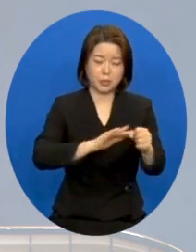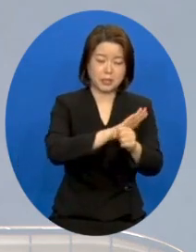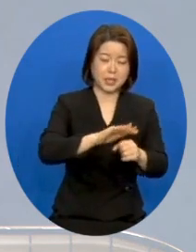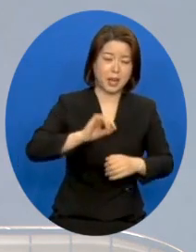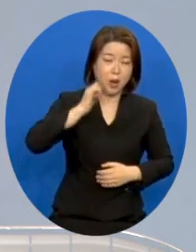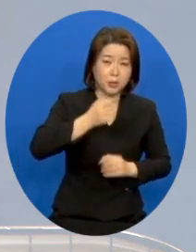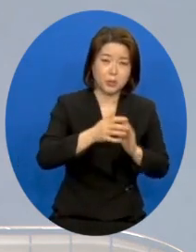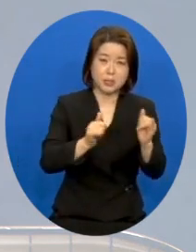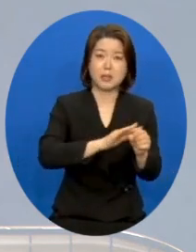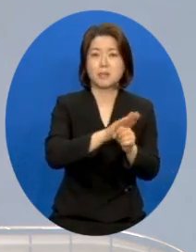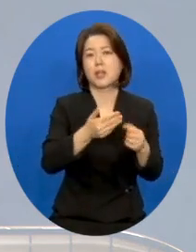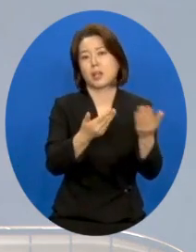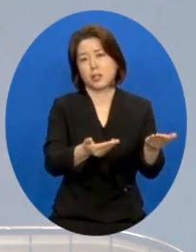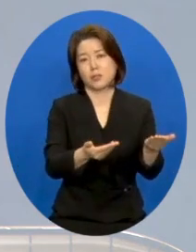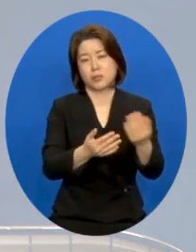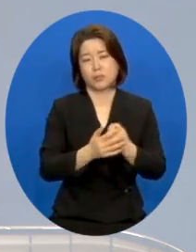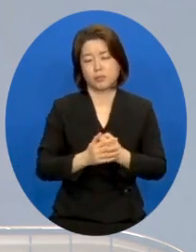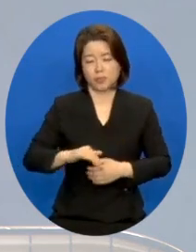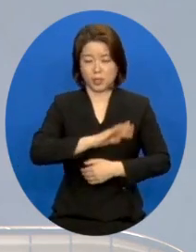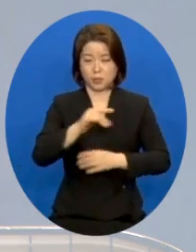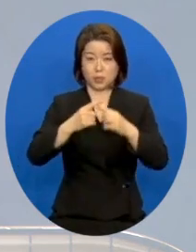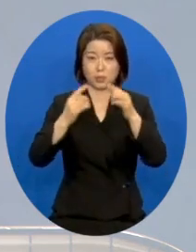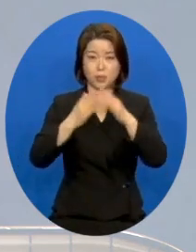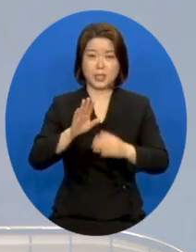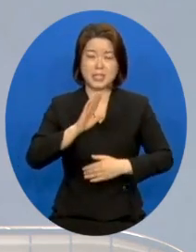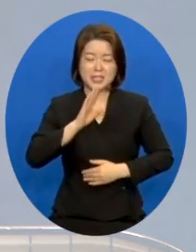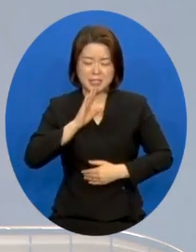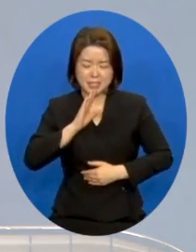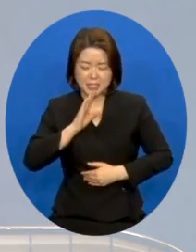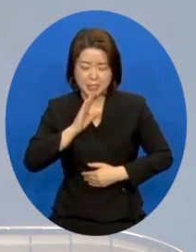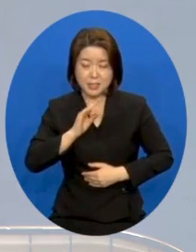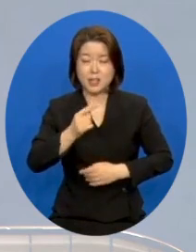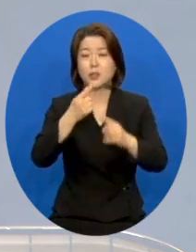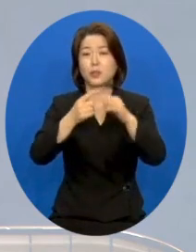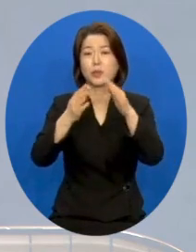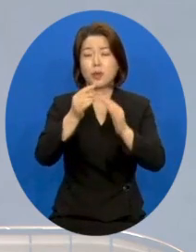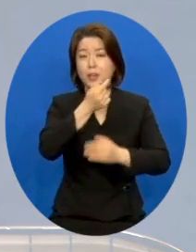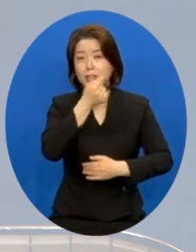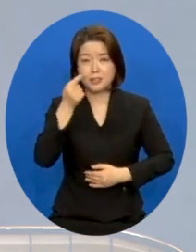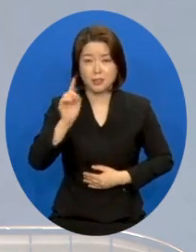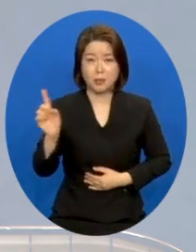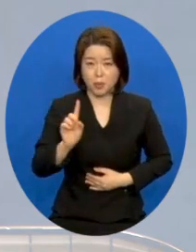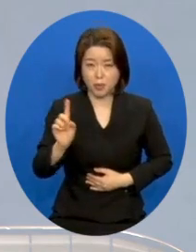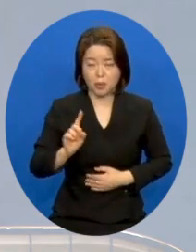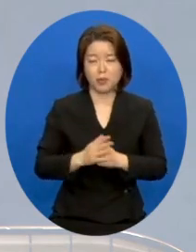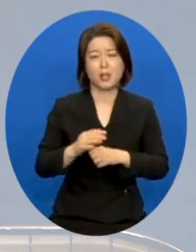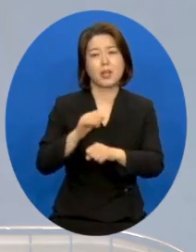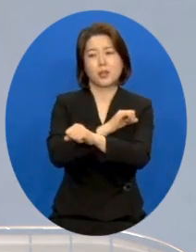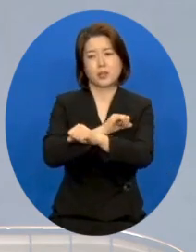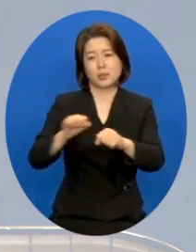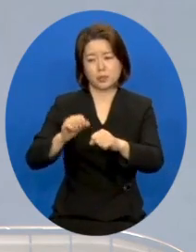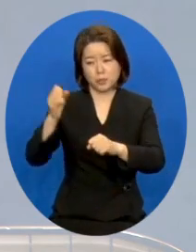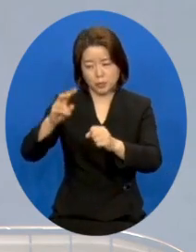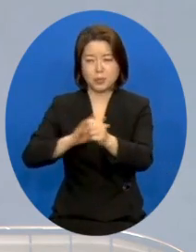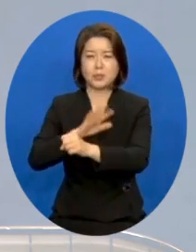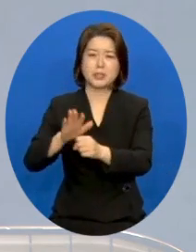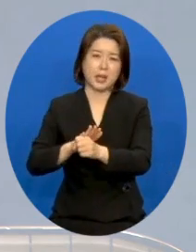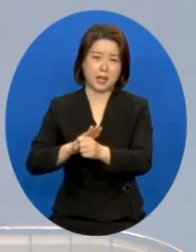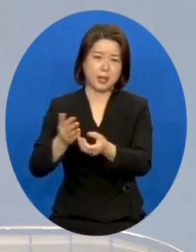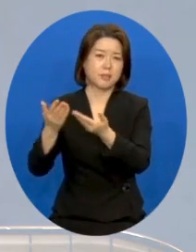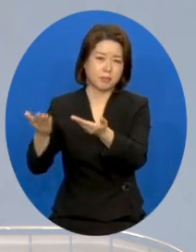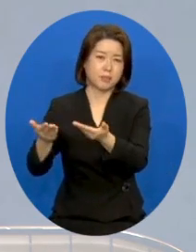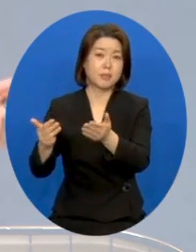사랑하는 우리 교회가 진정한 교회 라는 증거 용서와 사랑 이예요